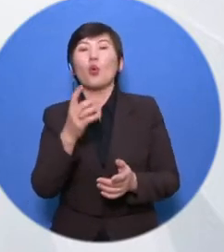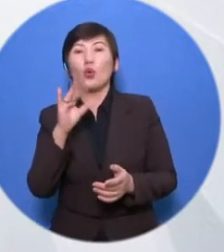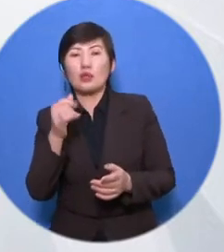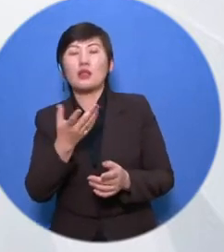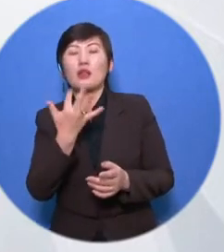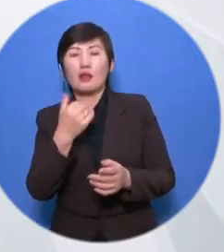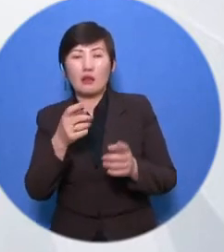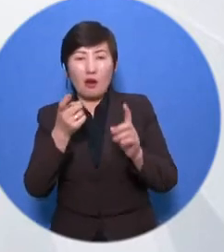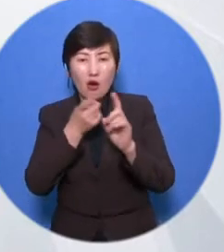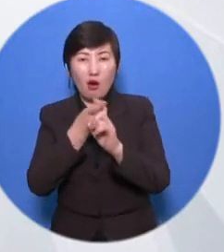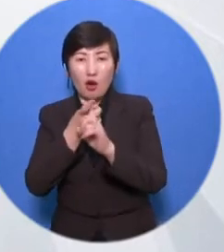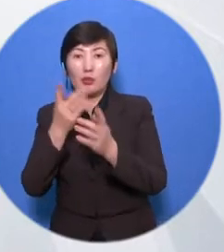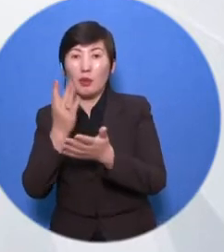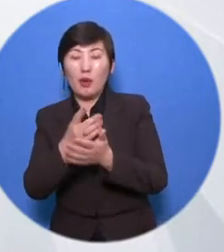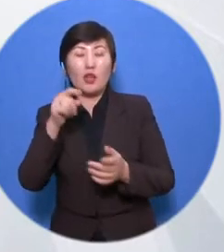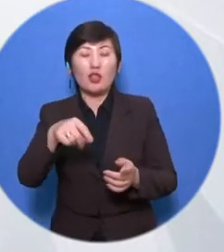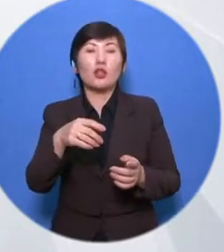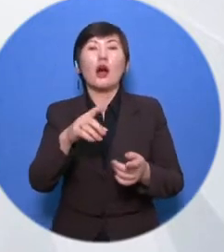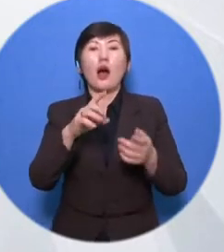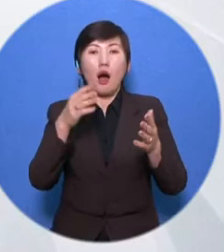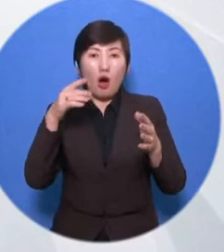уг хамаарлыг томьёогоор илэрхийлье.